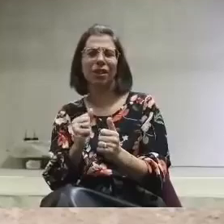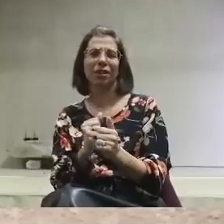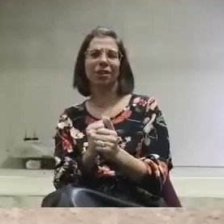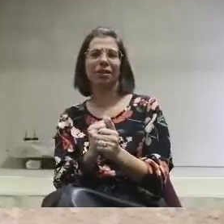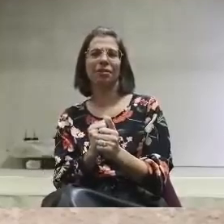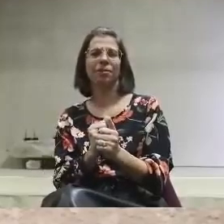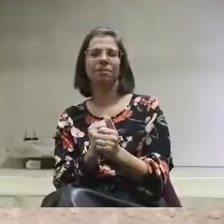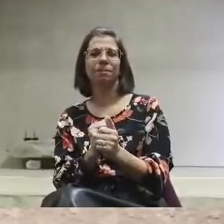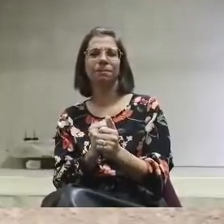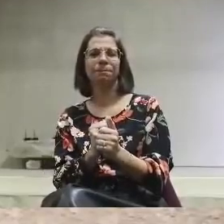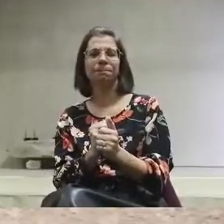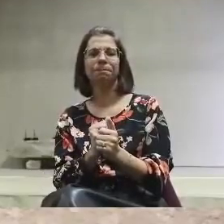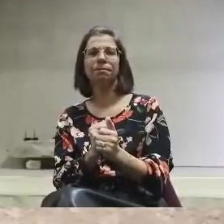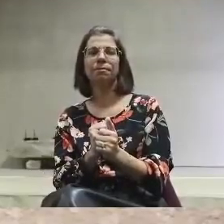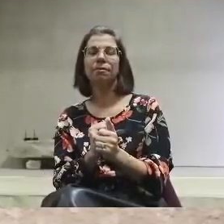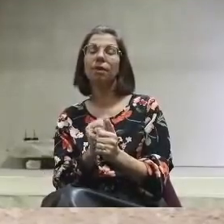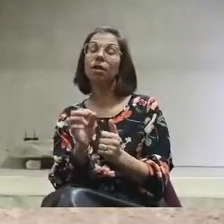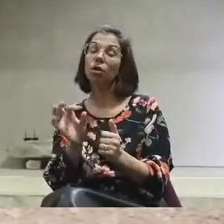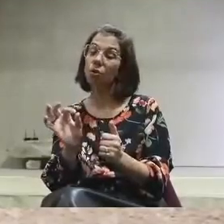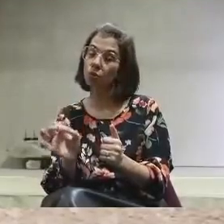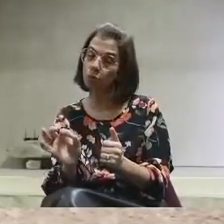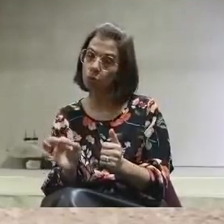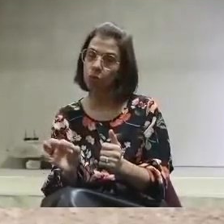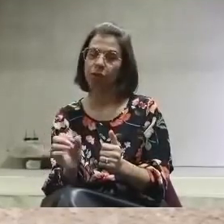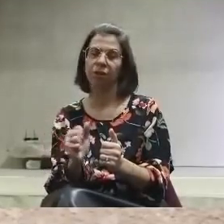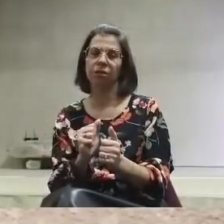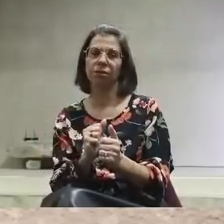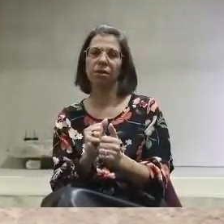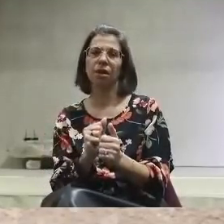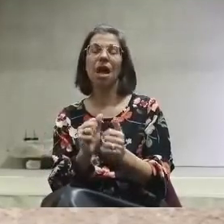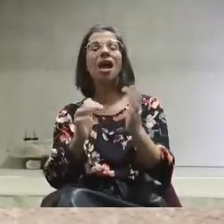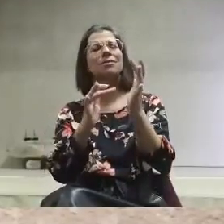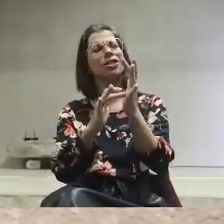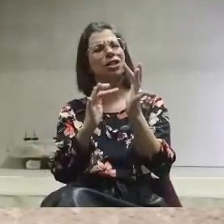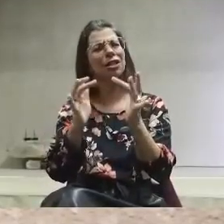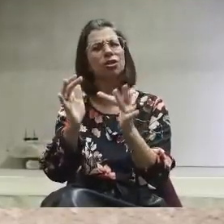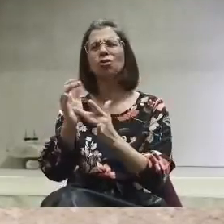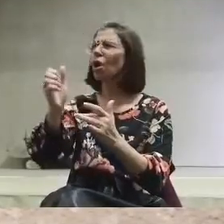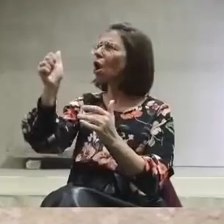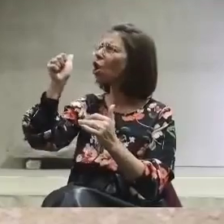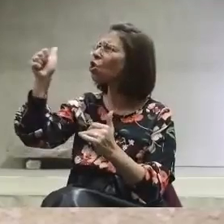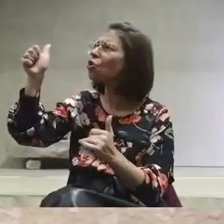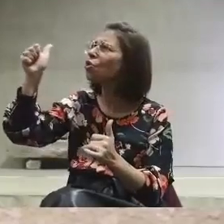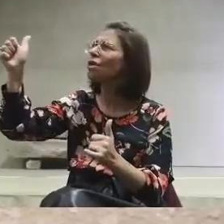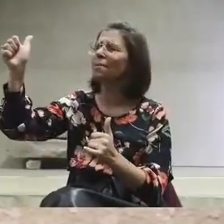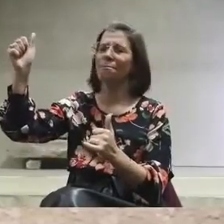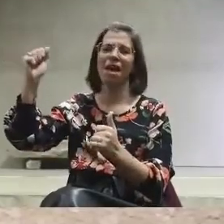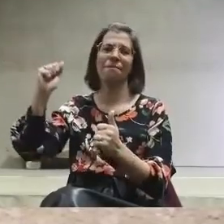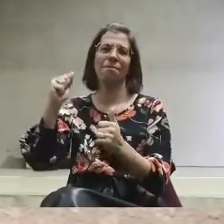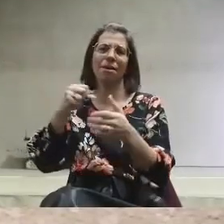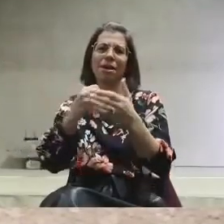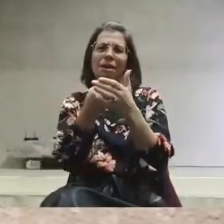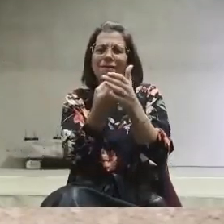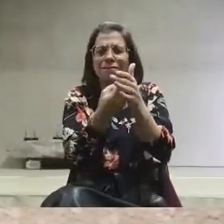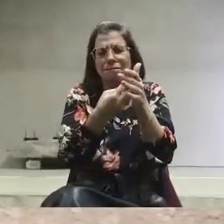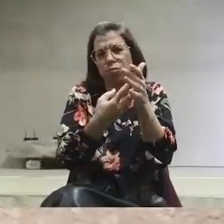donne la paix est tombé sur lui. Jésus paye le prix fort et il verse son